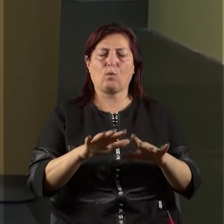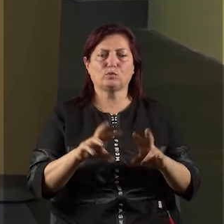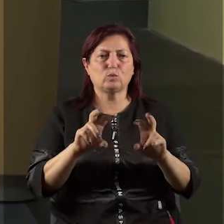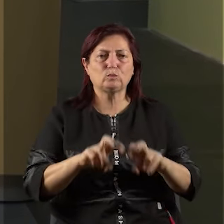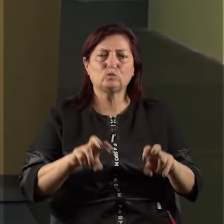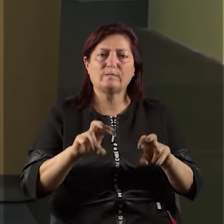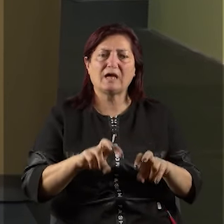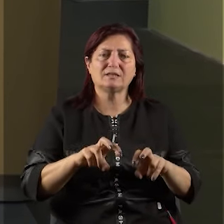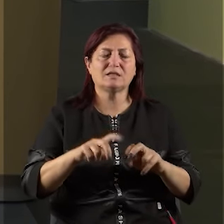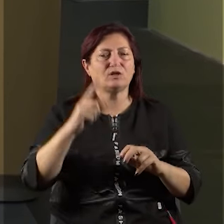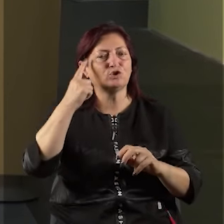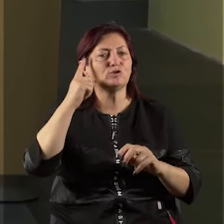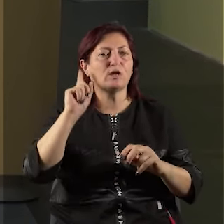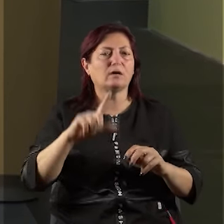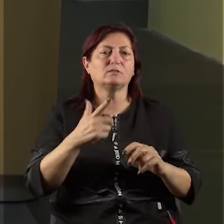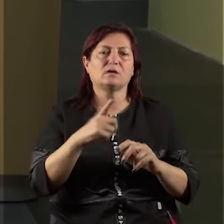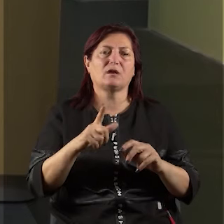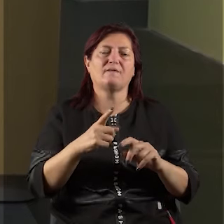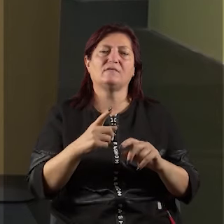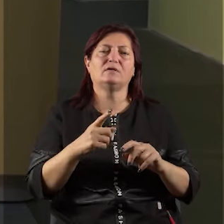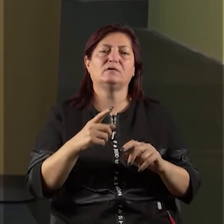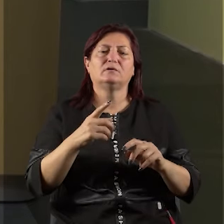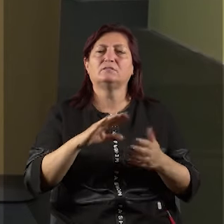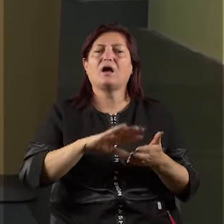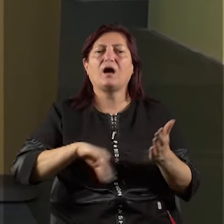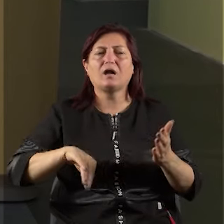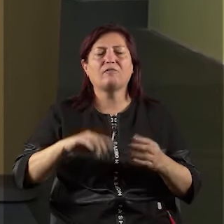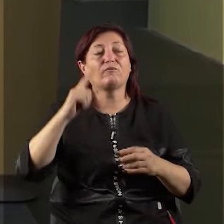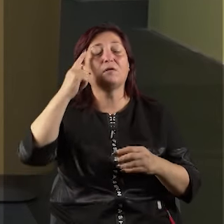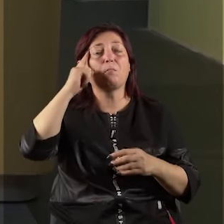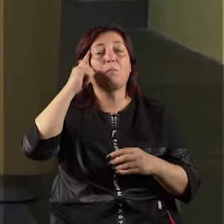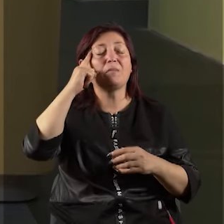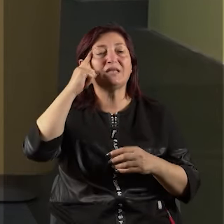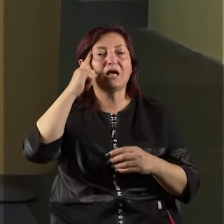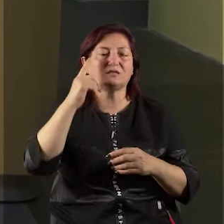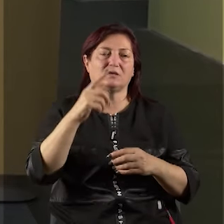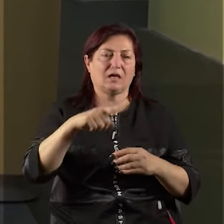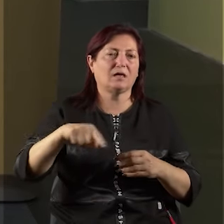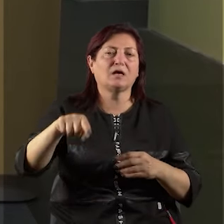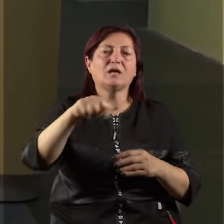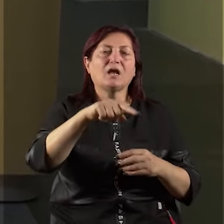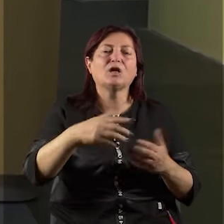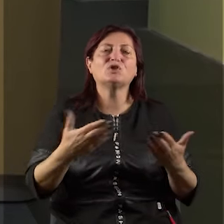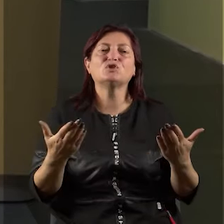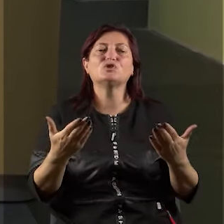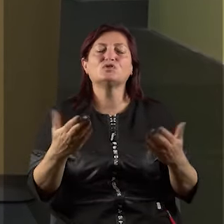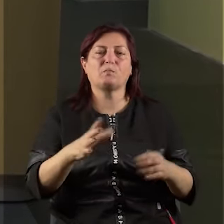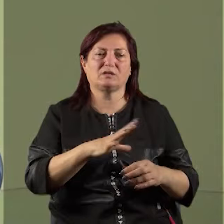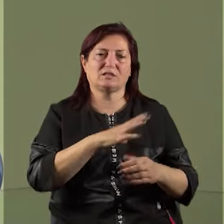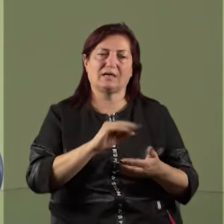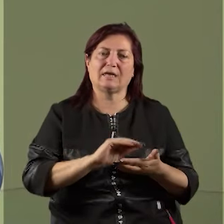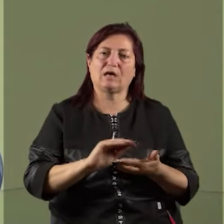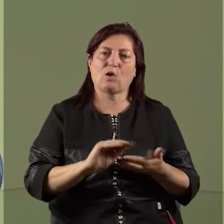ուսումնասիրել, ճանաչել եւ նաեւ առանձնապես մտածեն իրենք ինչպիսին է եղել